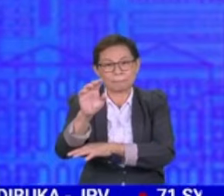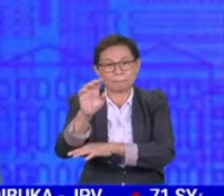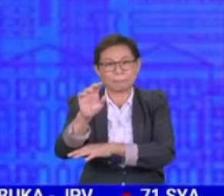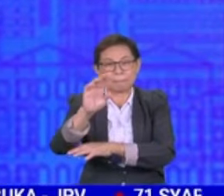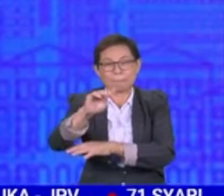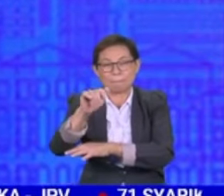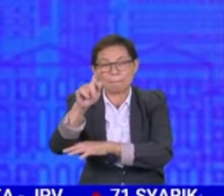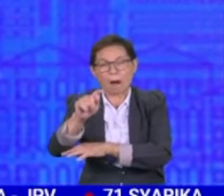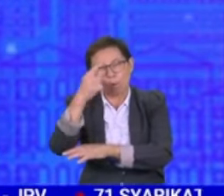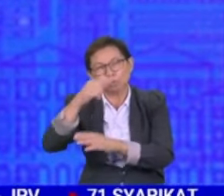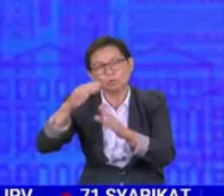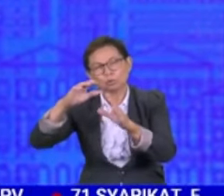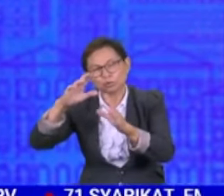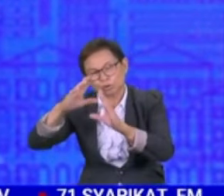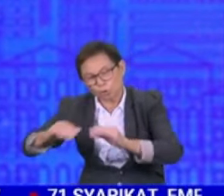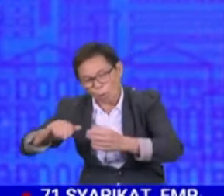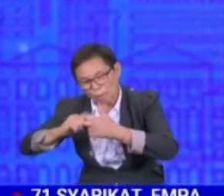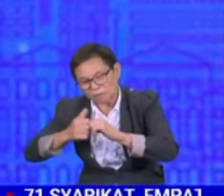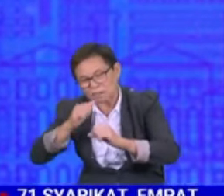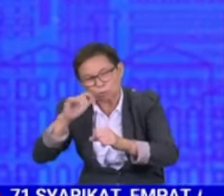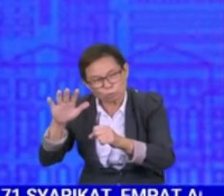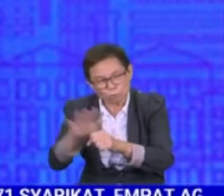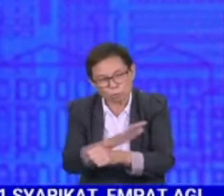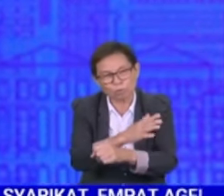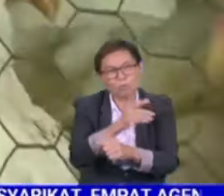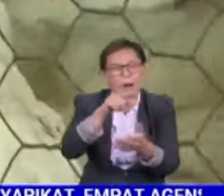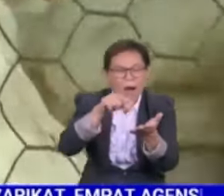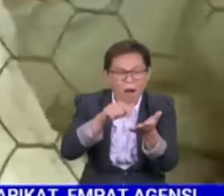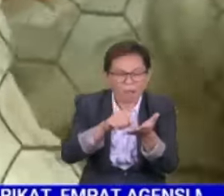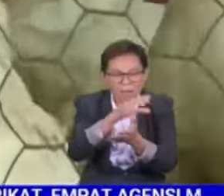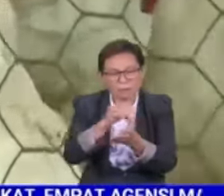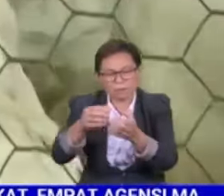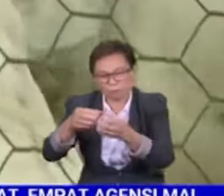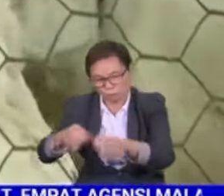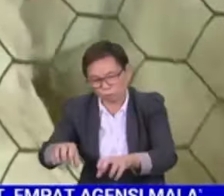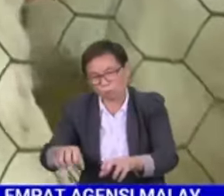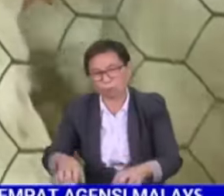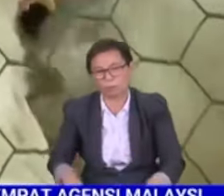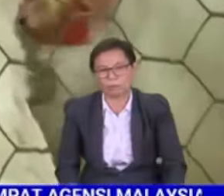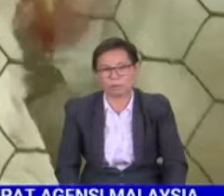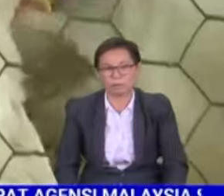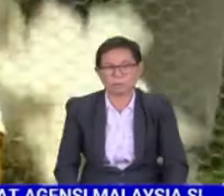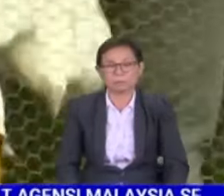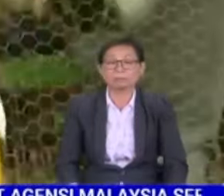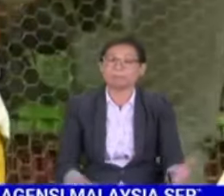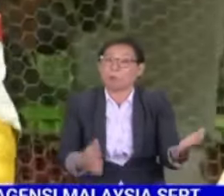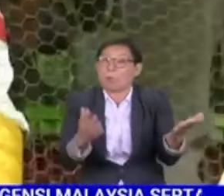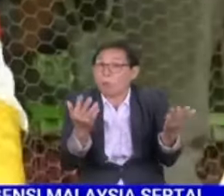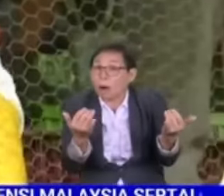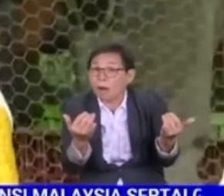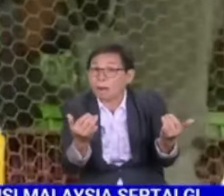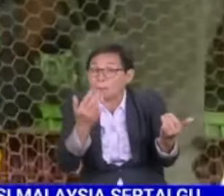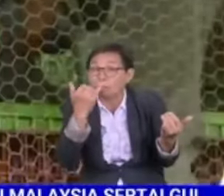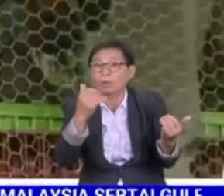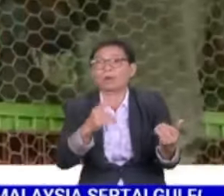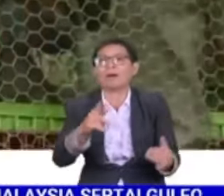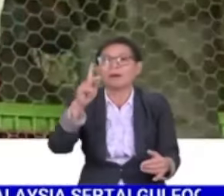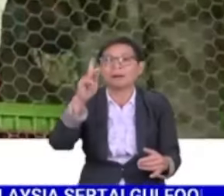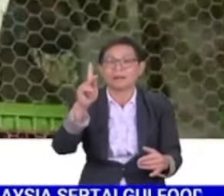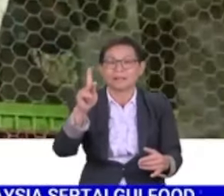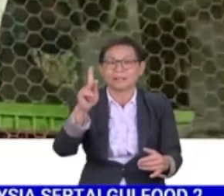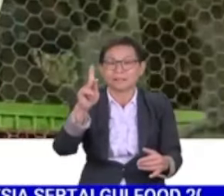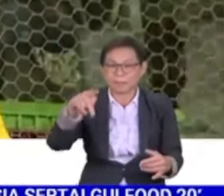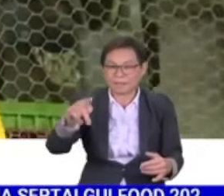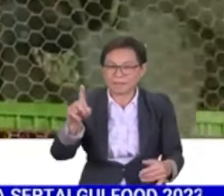mengatasi masalah kekurangan bekalan. Langkah berkenaan juga supaya Kementerian